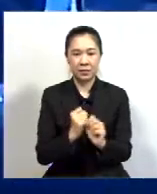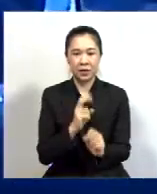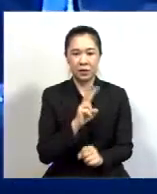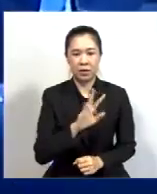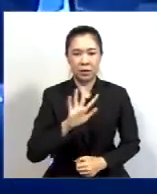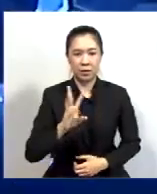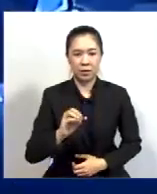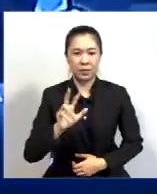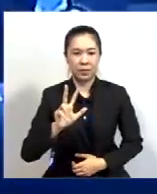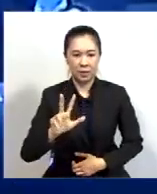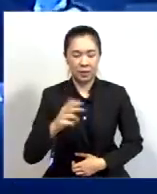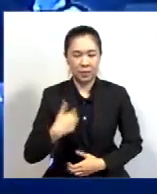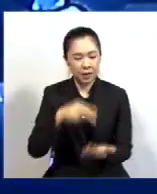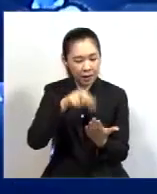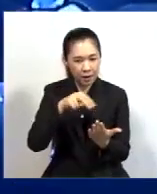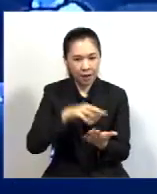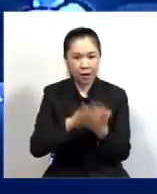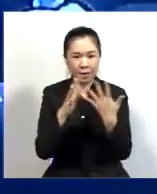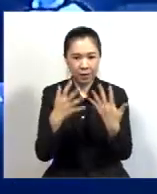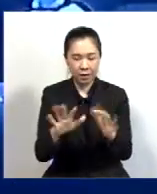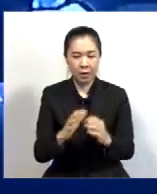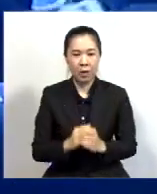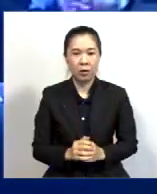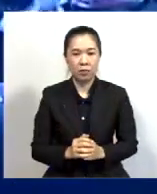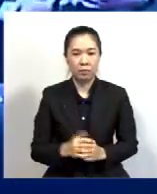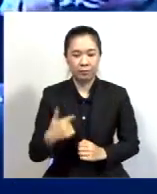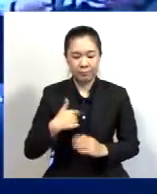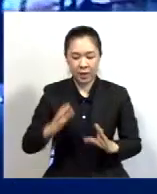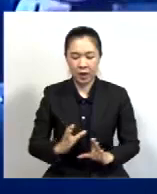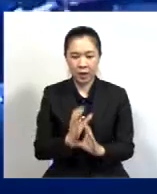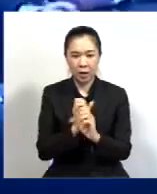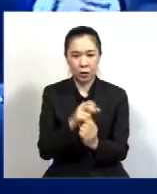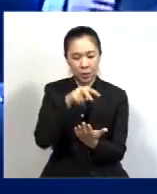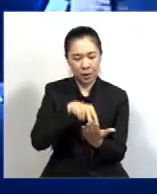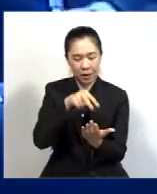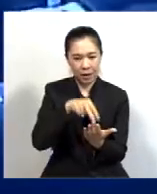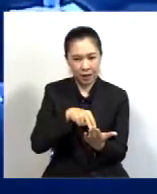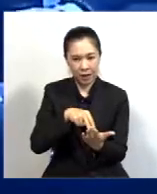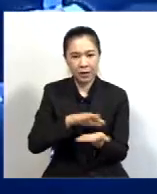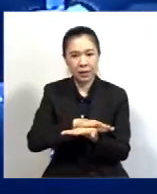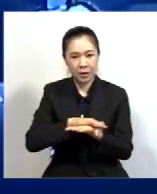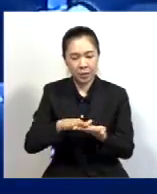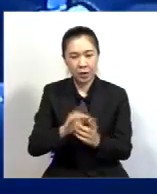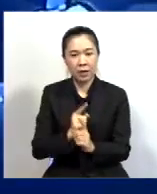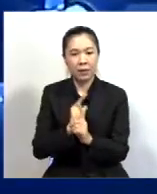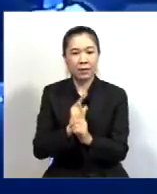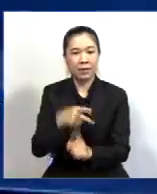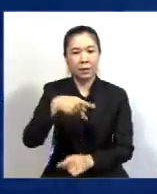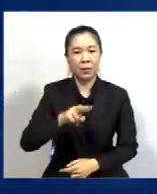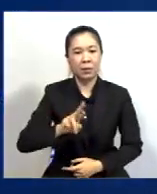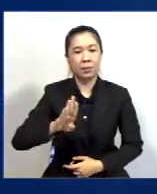21 มกราคม 2563ให้ผู้ร้องฟังแล้วได้ถือว่าคำวินิจฉัยได้อ่านโดยชอบแล้วตามพระราชบัญญัติประกอบรัฐธรรม